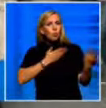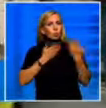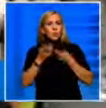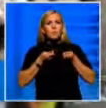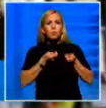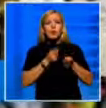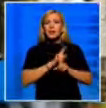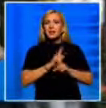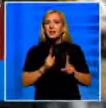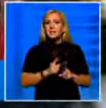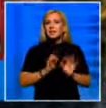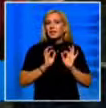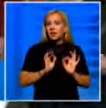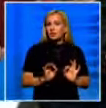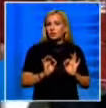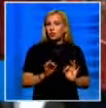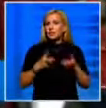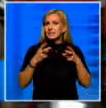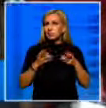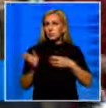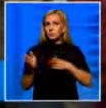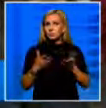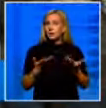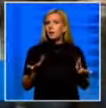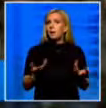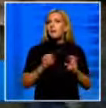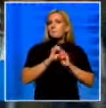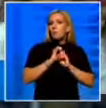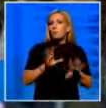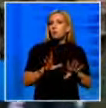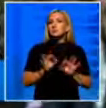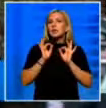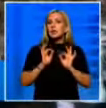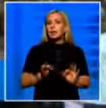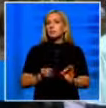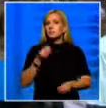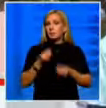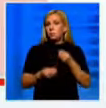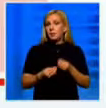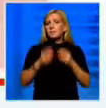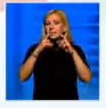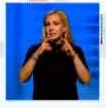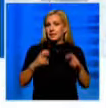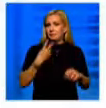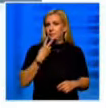за нетрадиционна сексуална ориентация. Партиен популизъм или реален проблем? Изследване на Галъп.